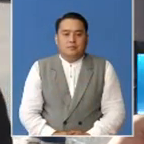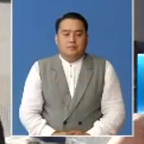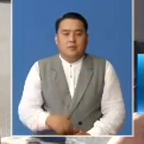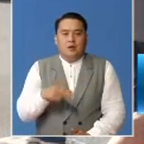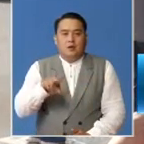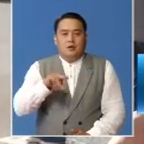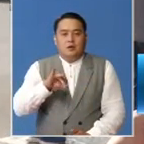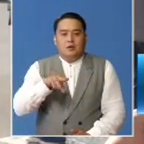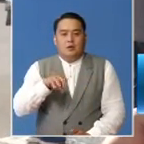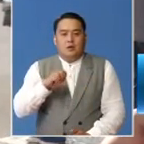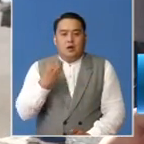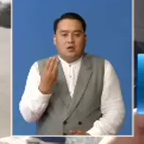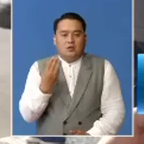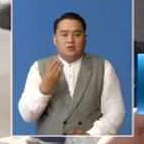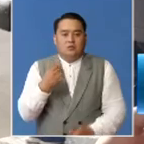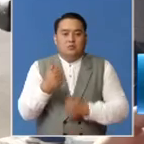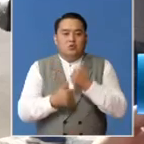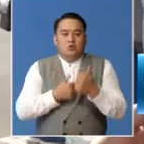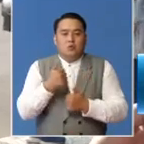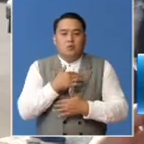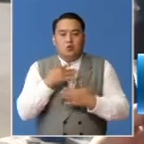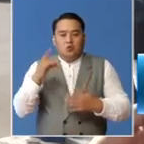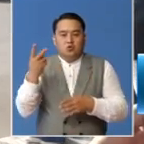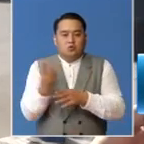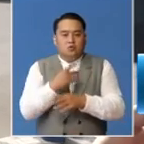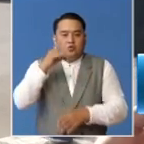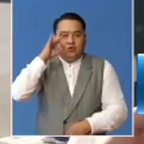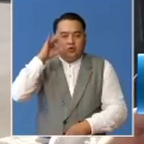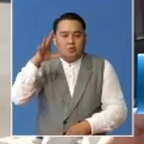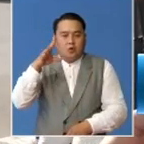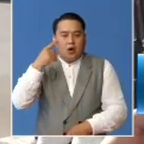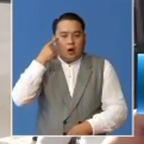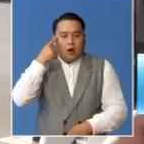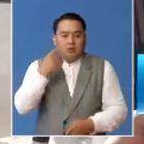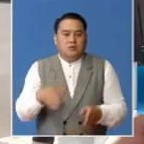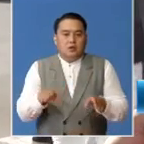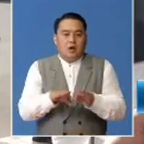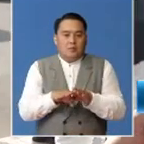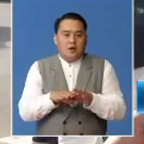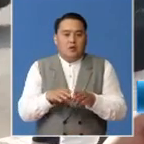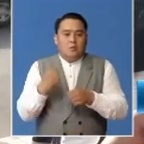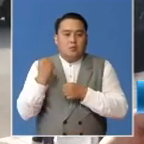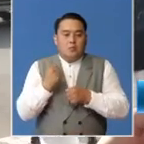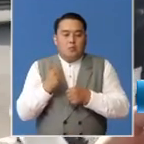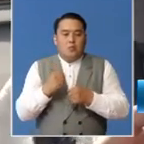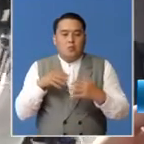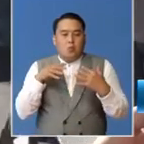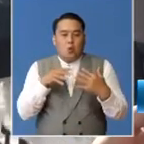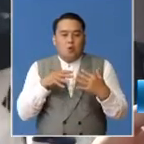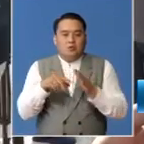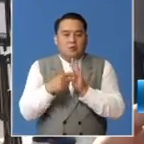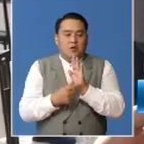Дильдаш – многократный призер чемпионатов мира, двукратная чемпионка Азии, чемпионка Азиады в закрытых помещениях по боевым искусствам